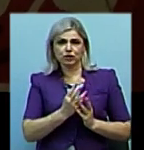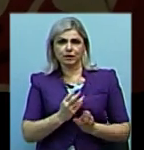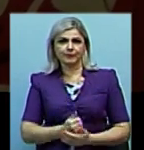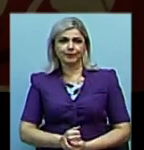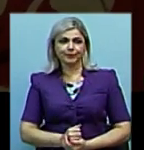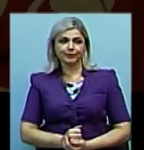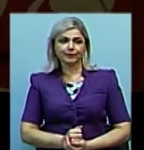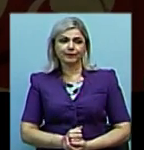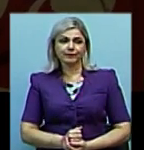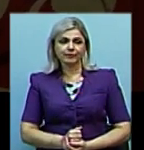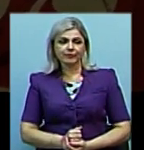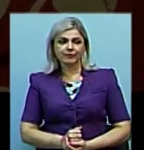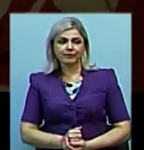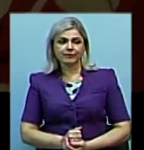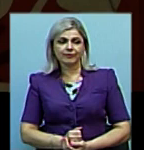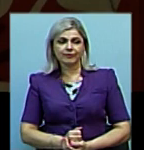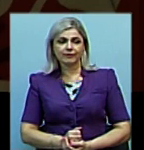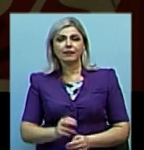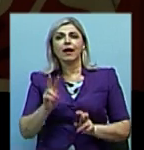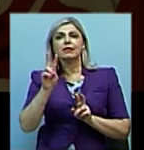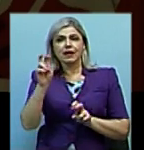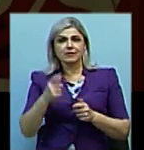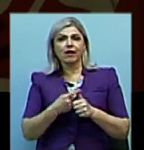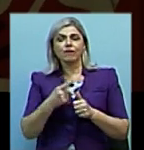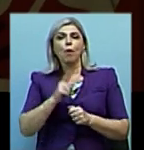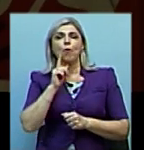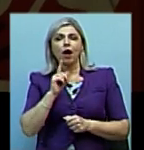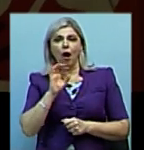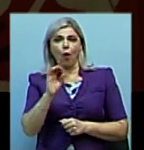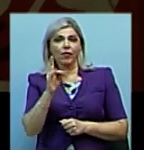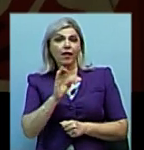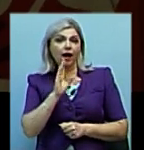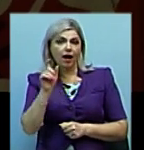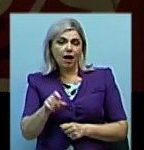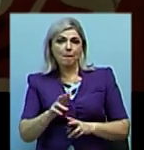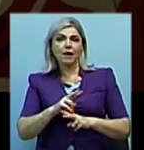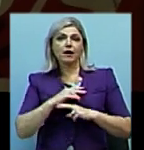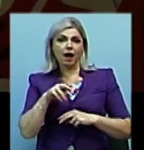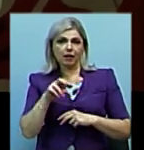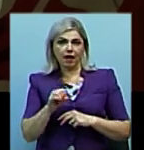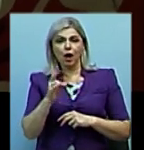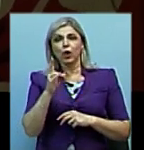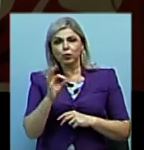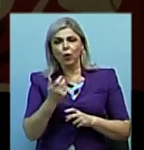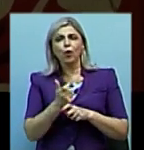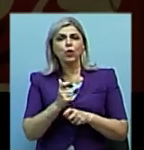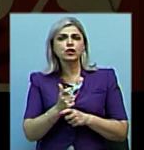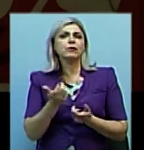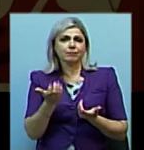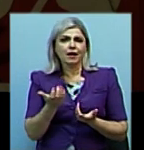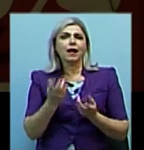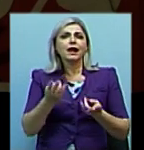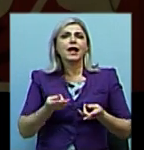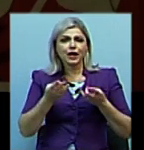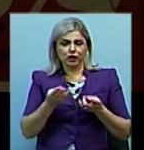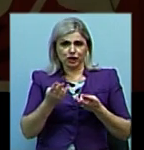лірична річ така, поки вона вмирала. Назва трошки страшна, так, але дуже оптимістична, добра, хороша лірична річ. Я впевнений, що